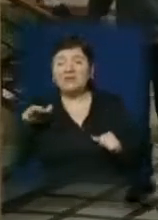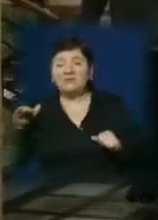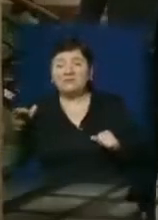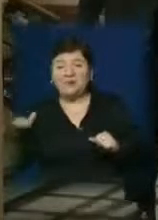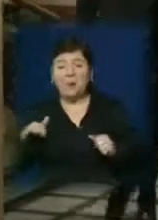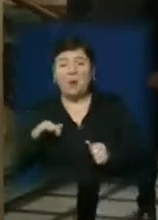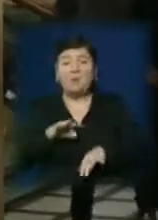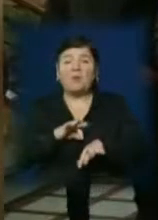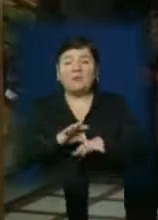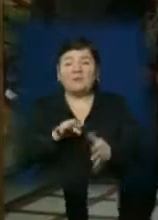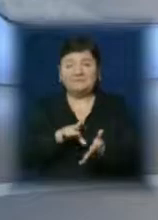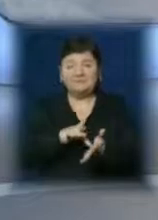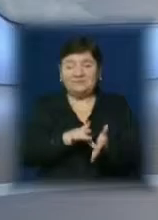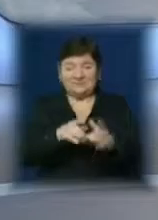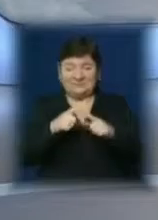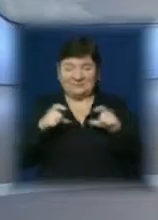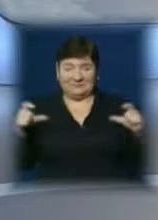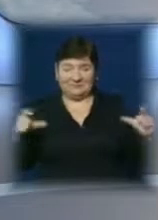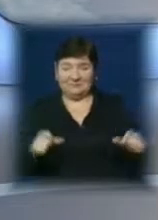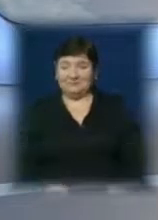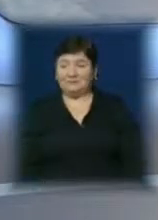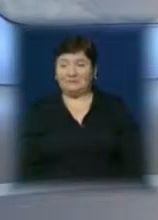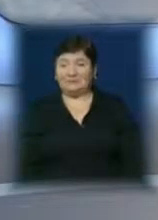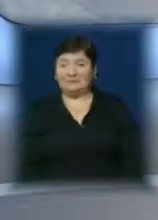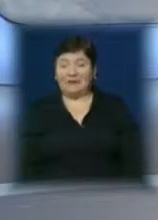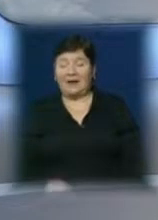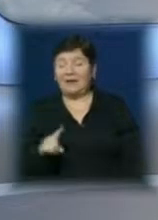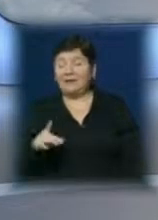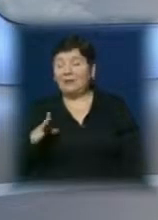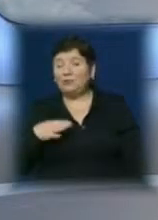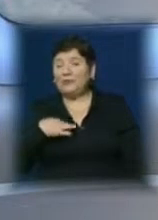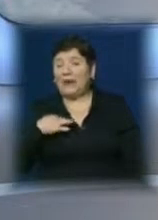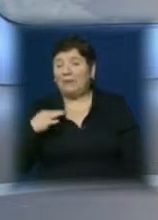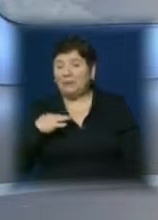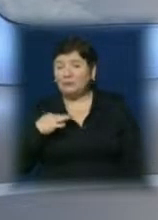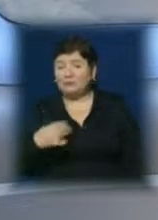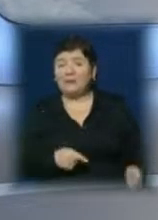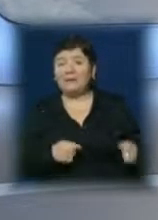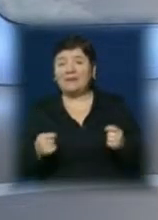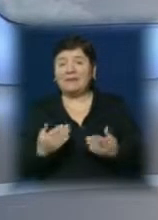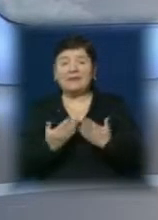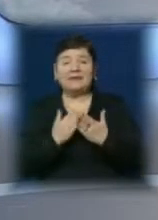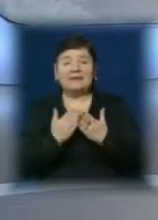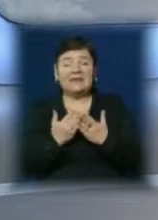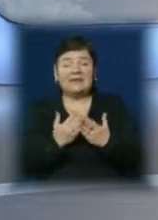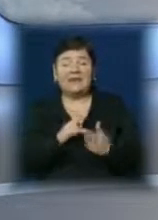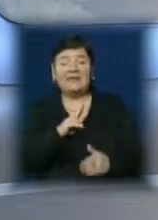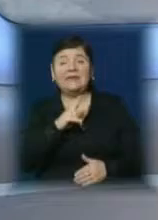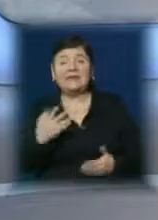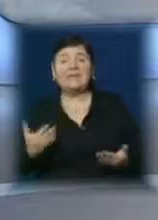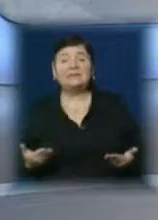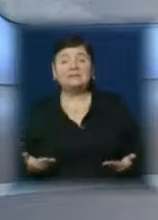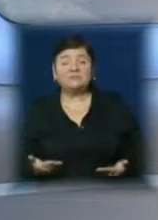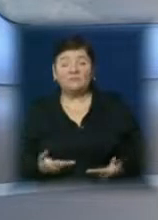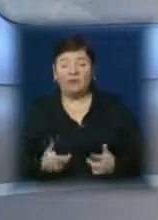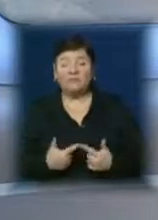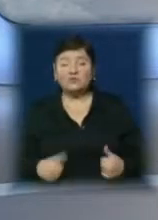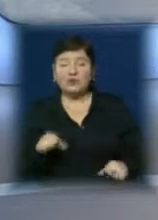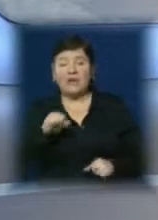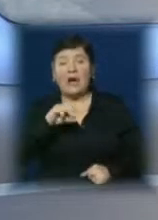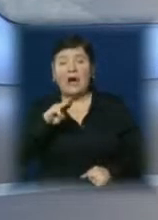Це перший такий досвід з Великою Британією. Ми чекаємо тепер колектив з Британії,